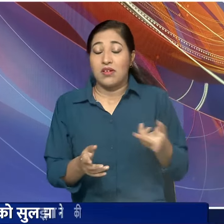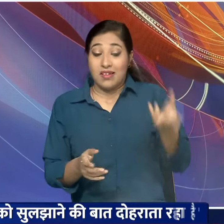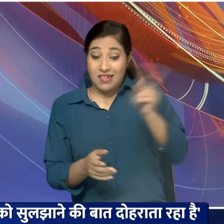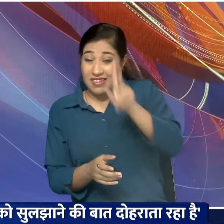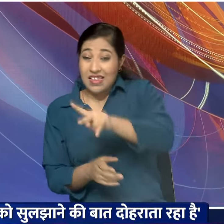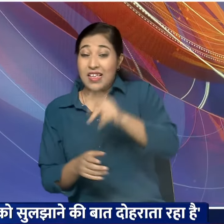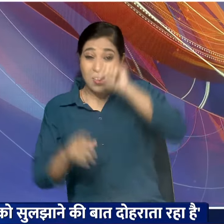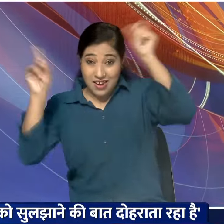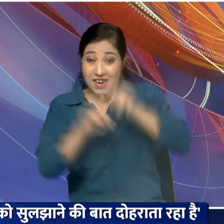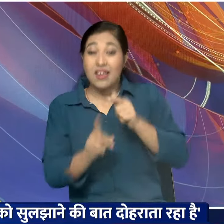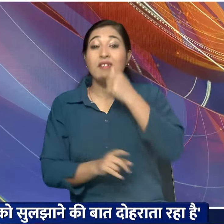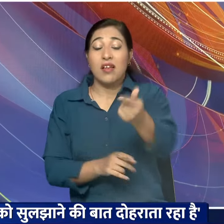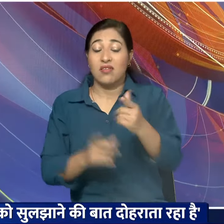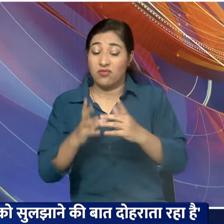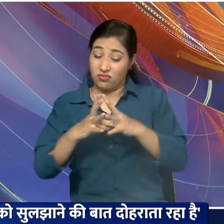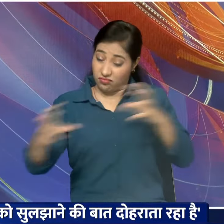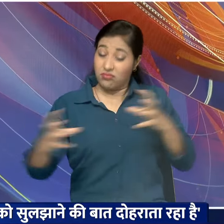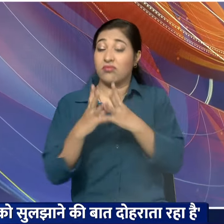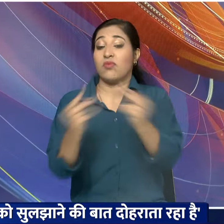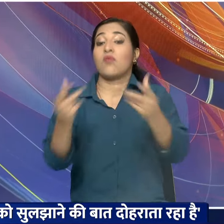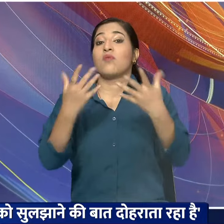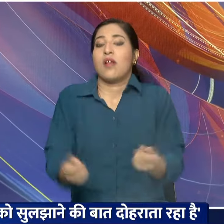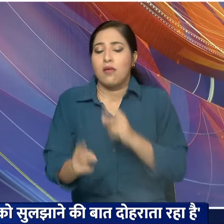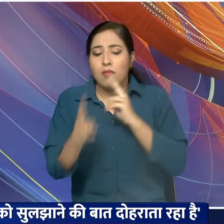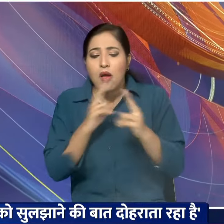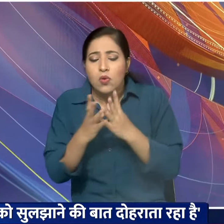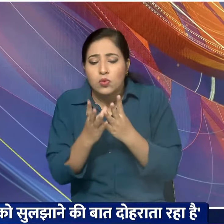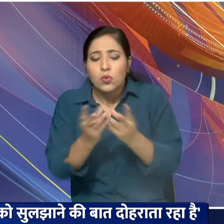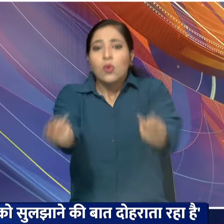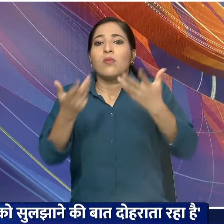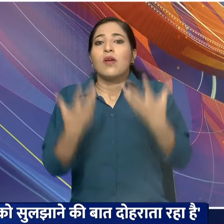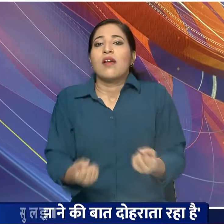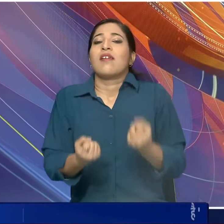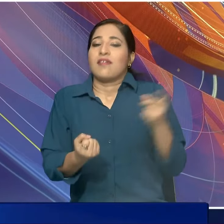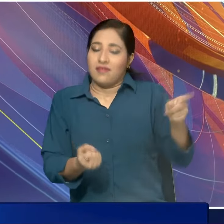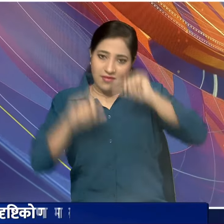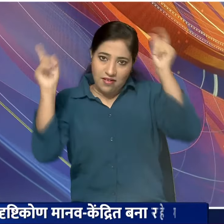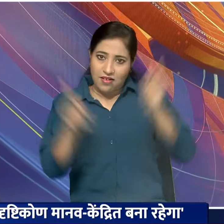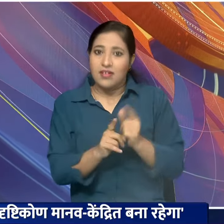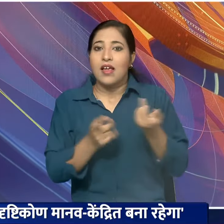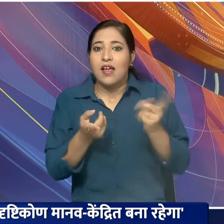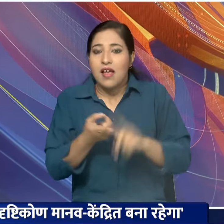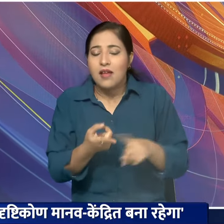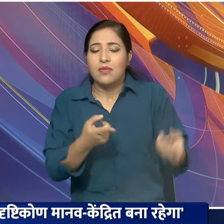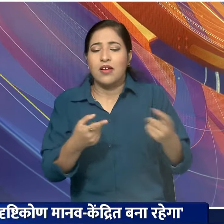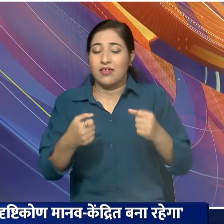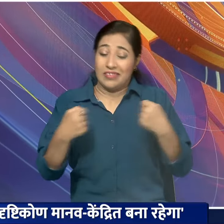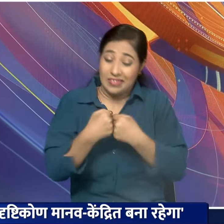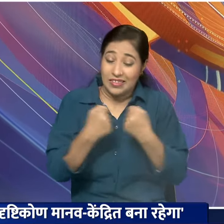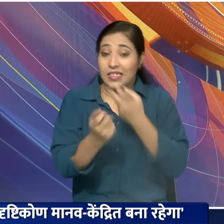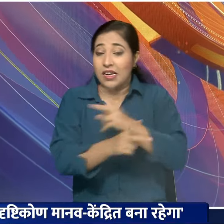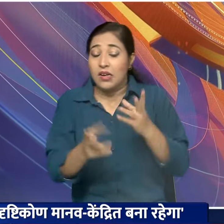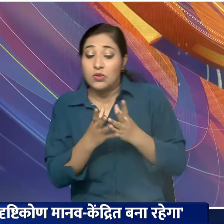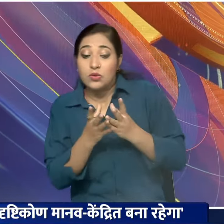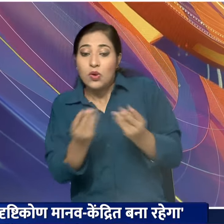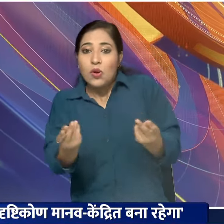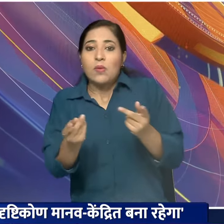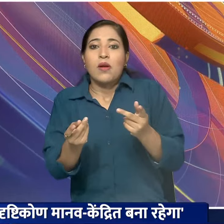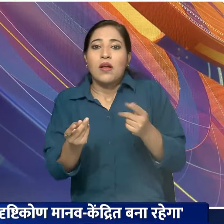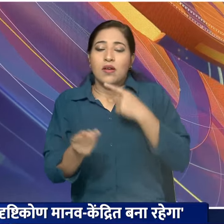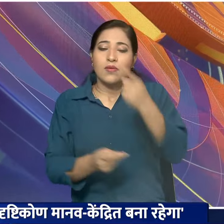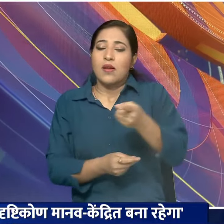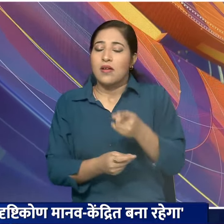को तत्काल समाप्त करने और बातचीत को कूटनीति के माध्यम से और इससे संघर्ष से हल करने की आवश्यकता